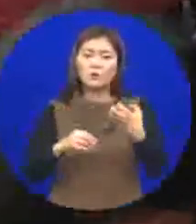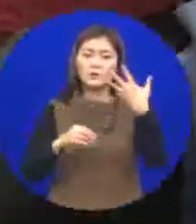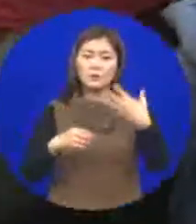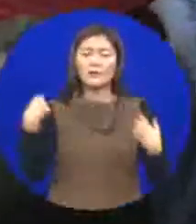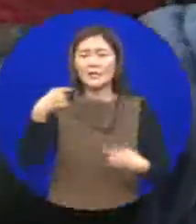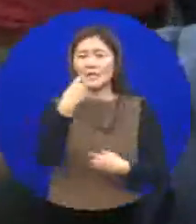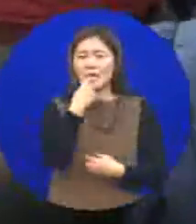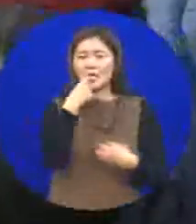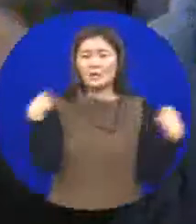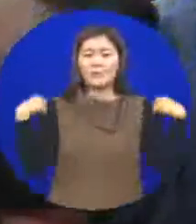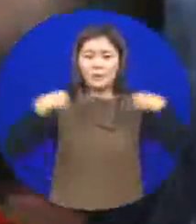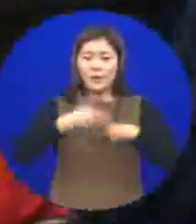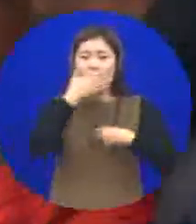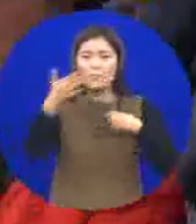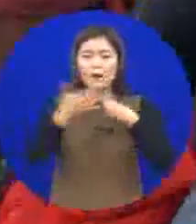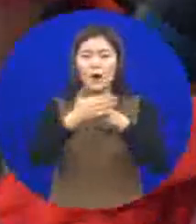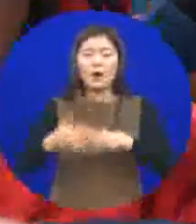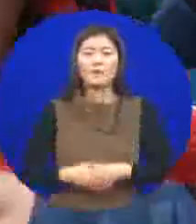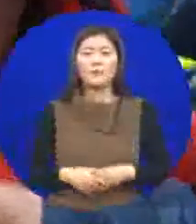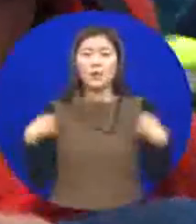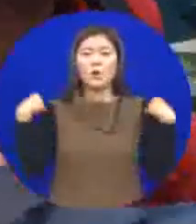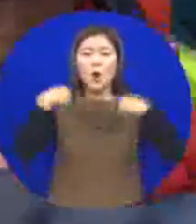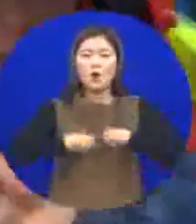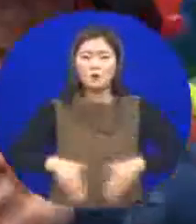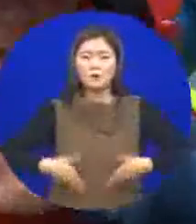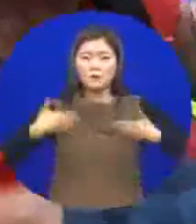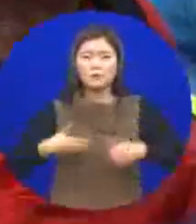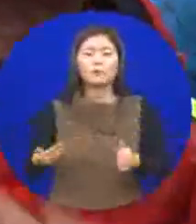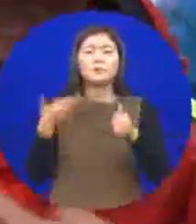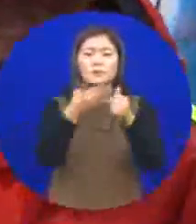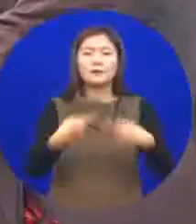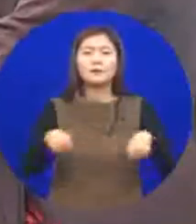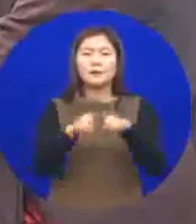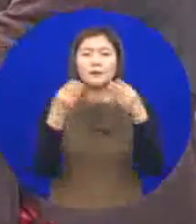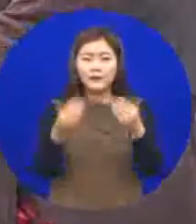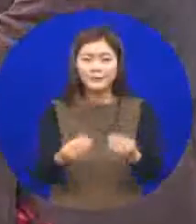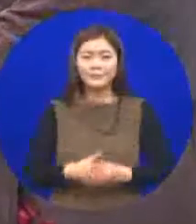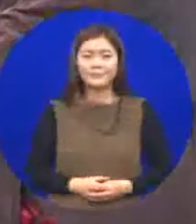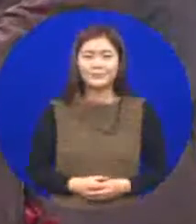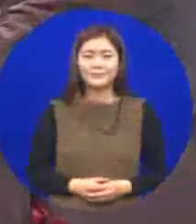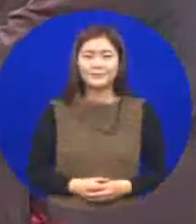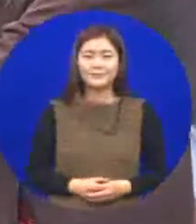야광 조끼를, 손수레를 지원받는 18분에게 겨울 점퍼를 함께 전달했습니다.